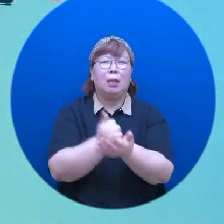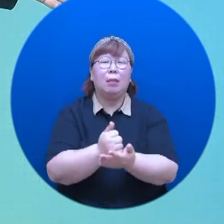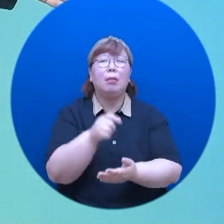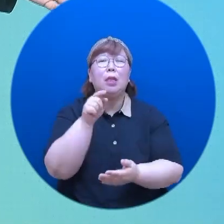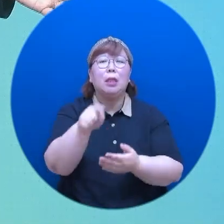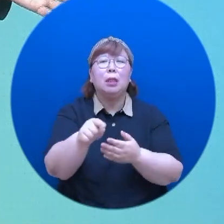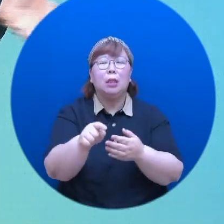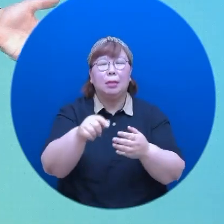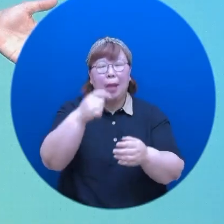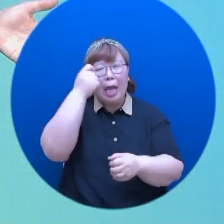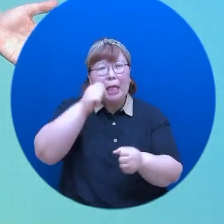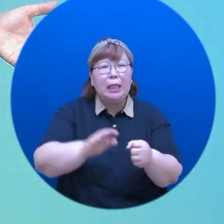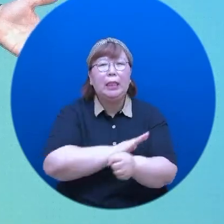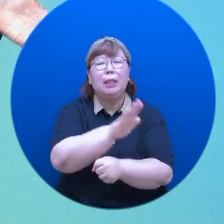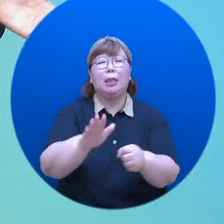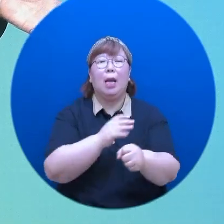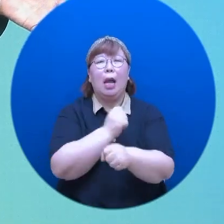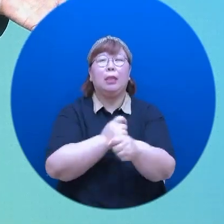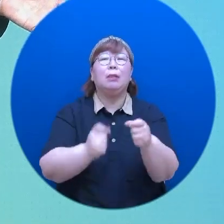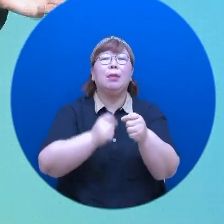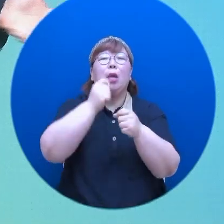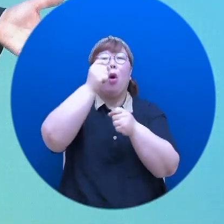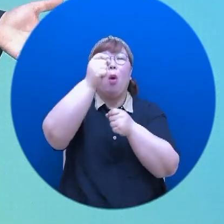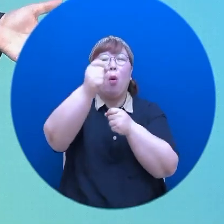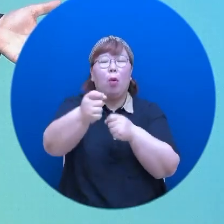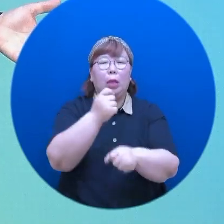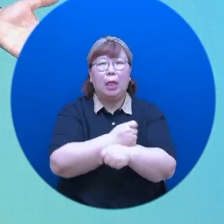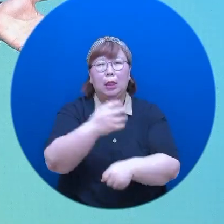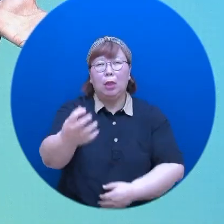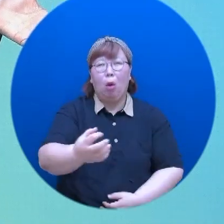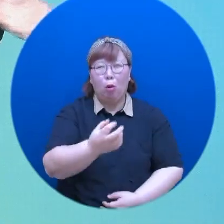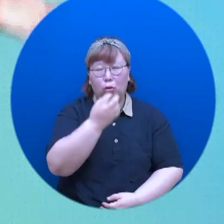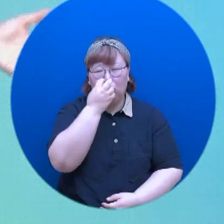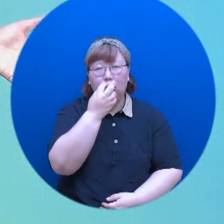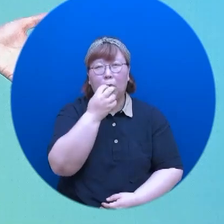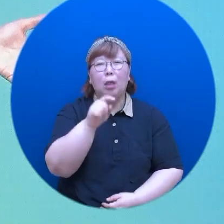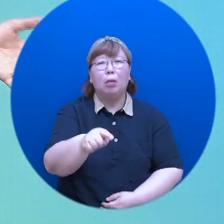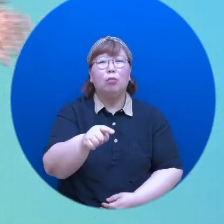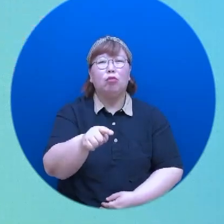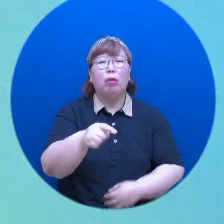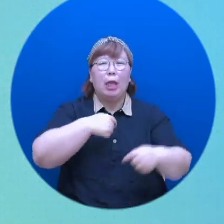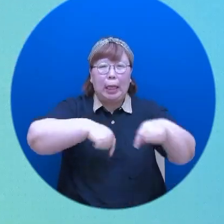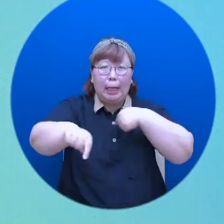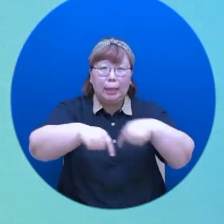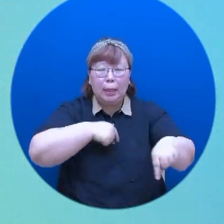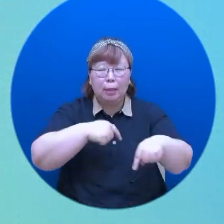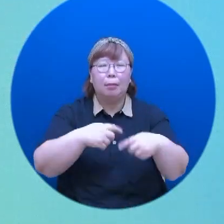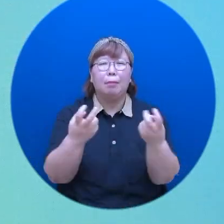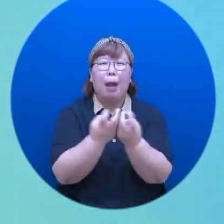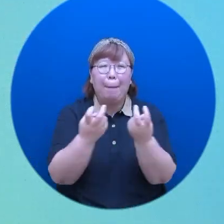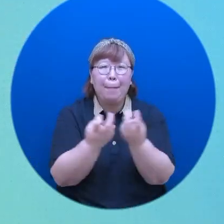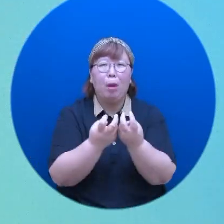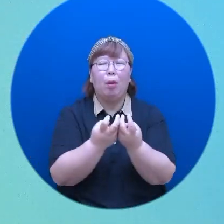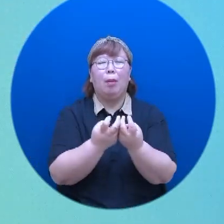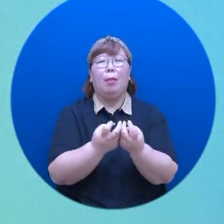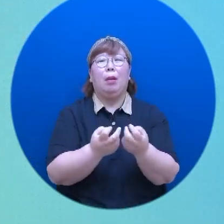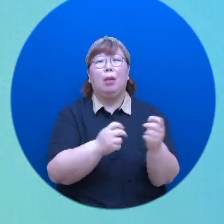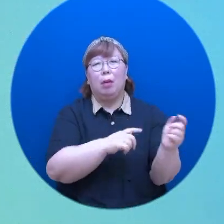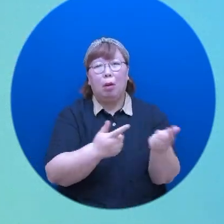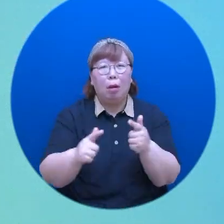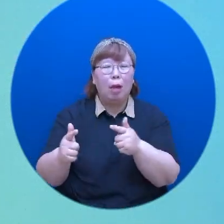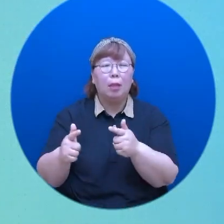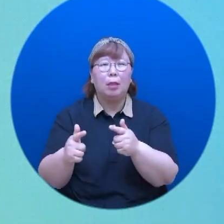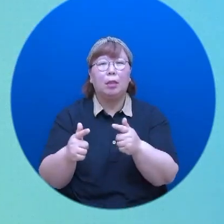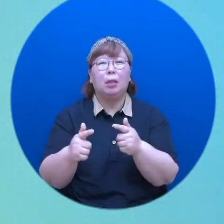그분의 인자하심과 영원하신 거룩과 그분의 섭리와 그분의 통치가